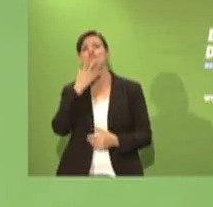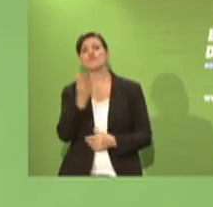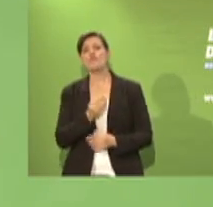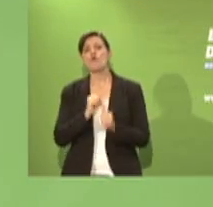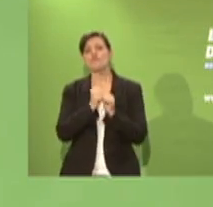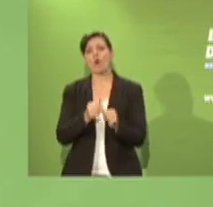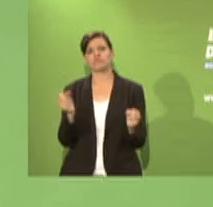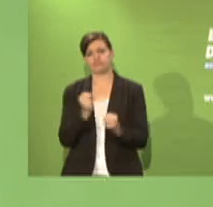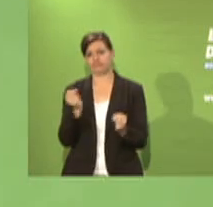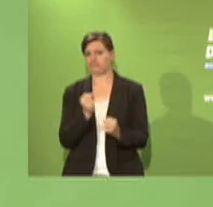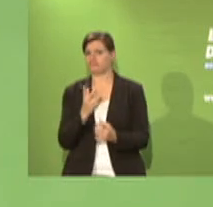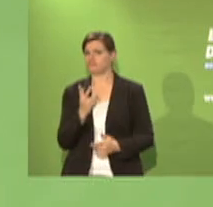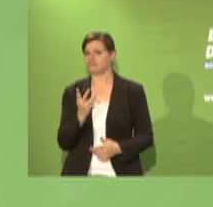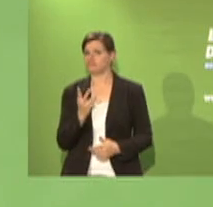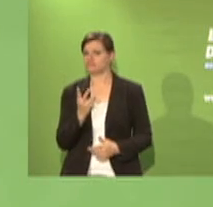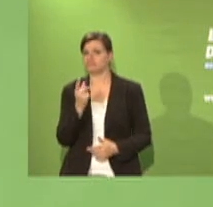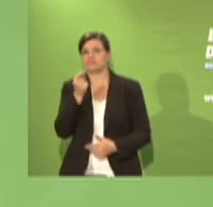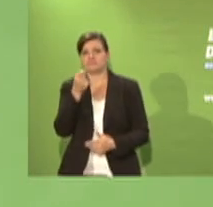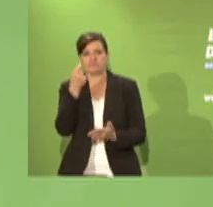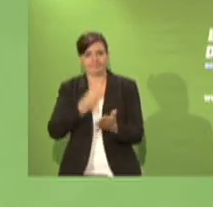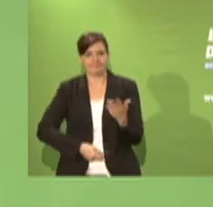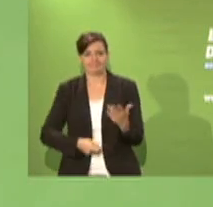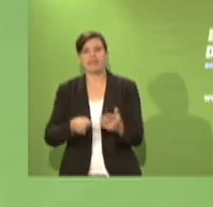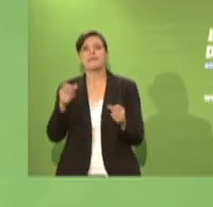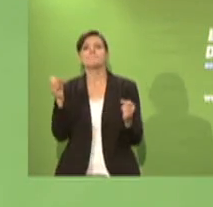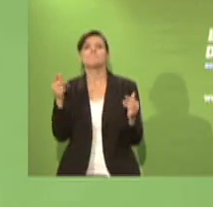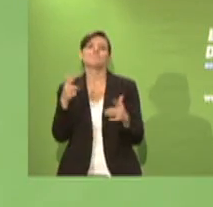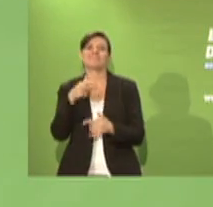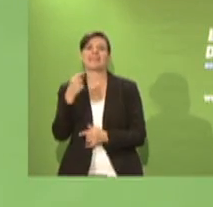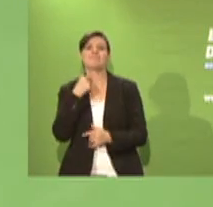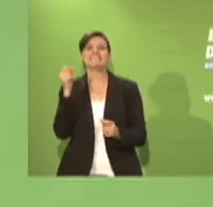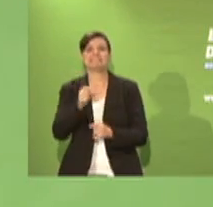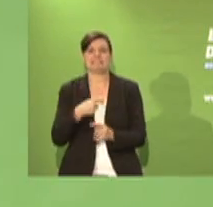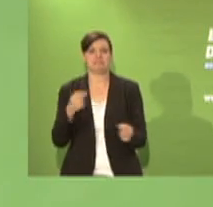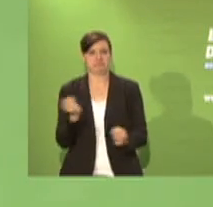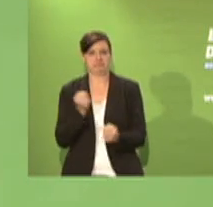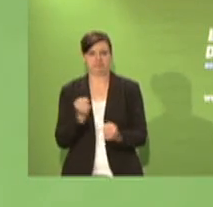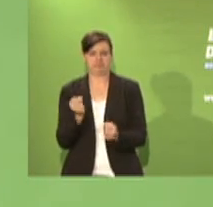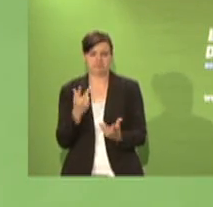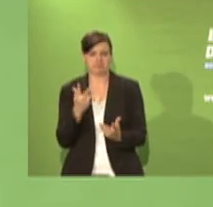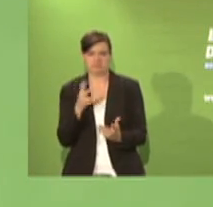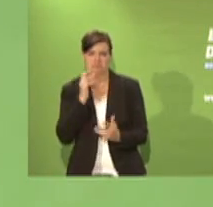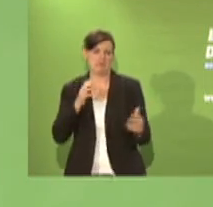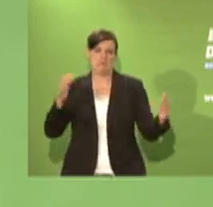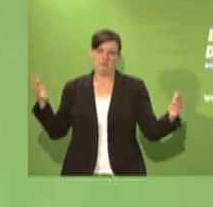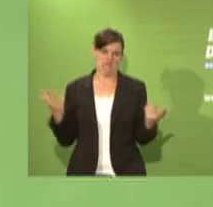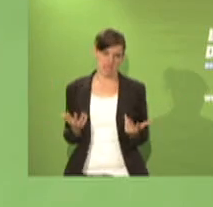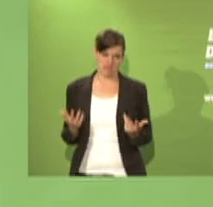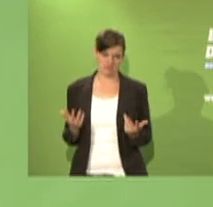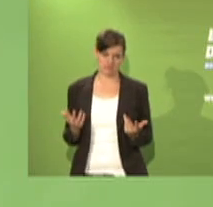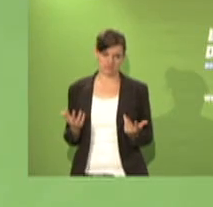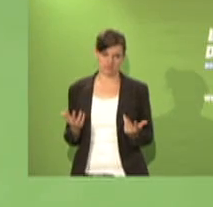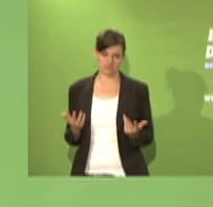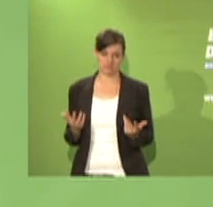bei vielen Landwirten gar nichts mehr wert. Der Einsatz von Pestiziden, Antibiotika, Johannes hat die Studien dazu gemacht, hat extrem zugenommen.